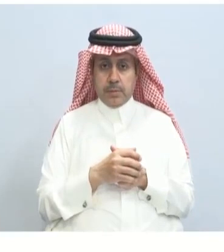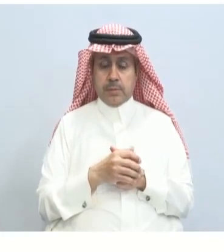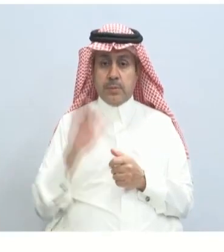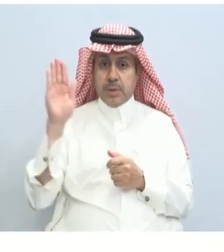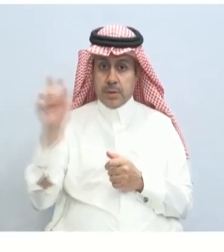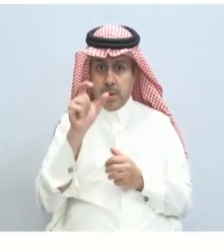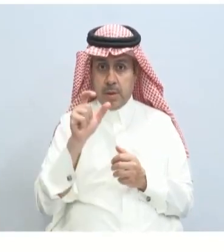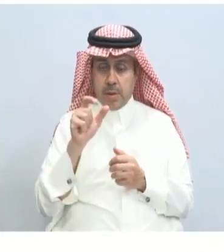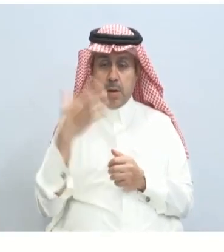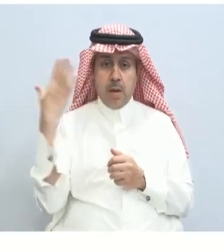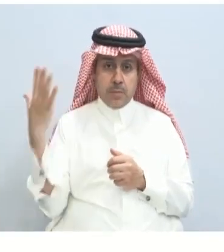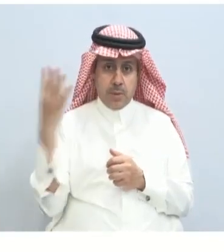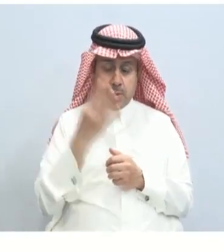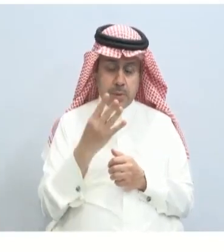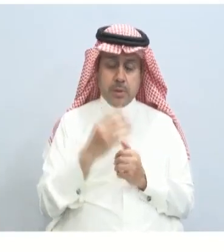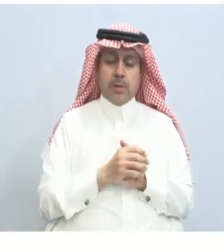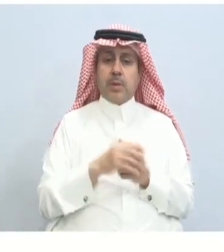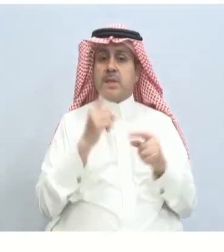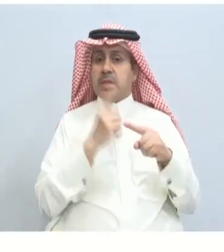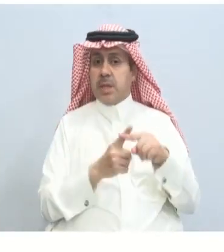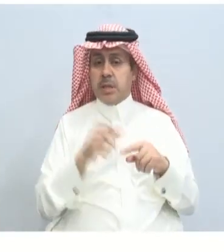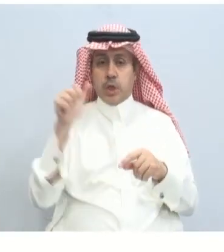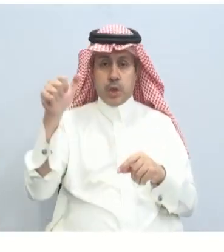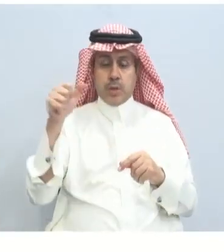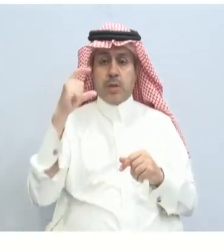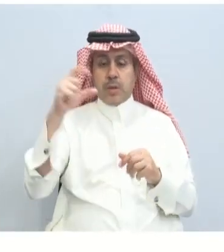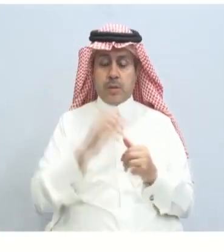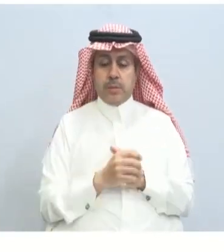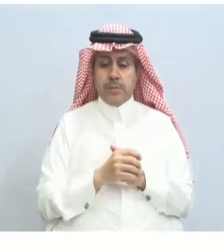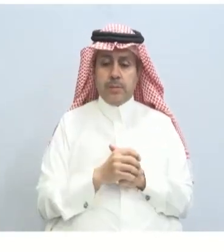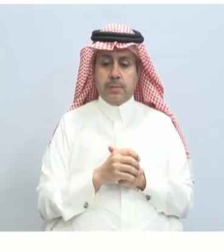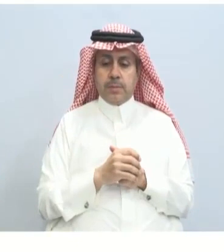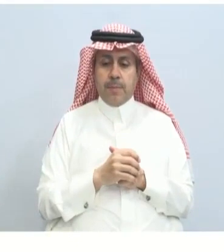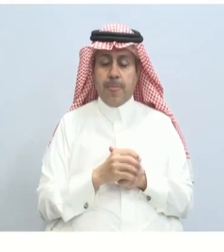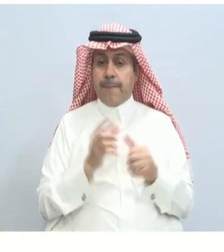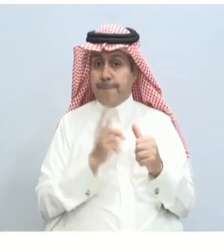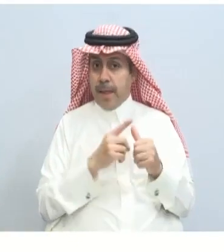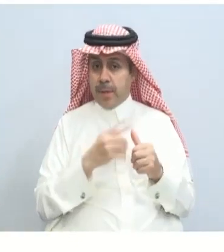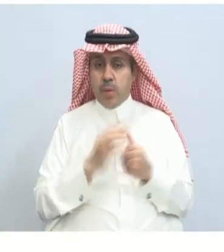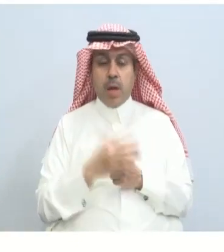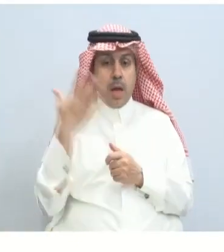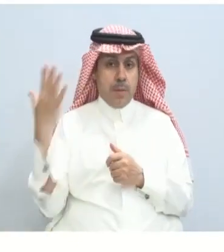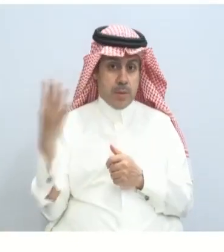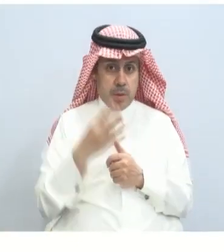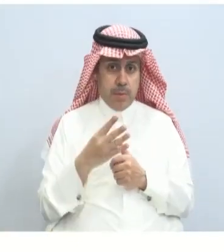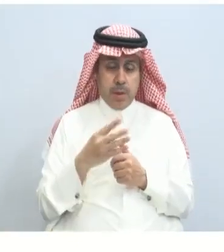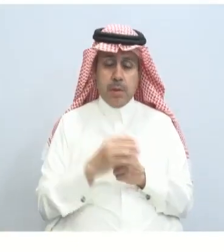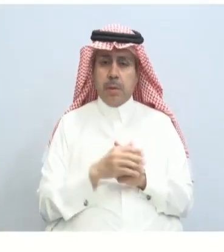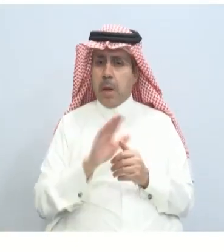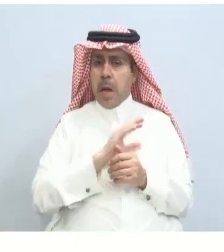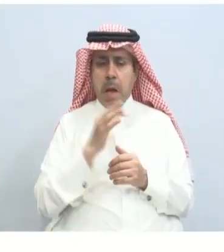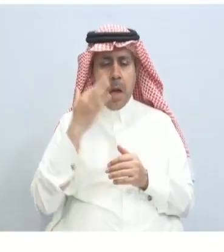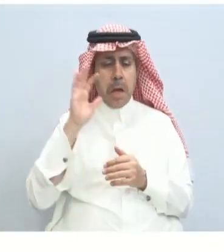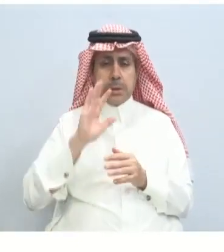ساين 45 درجه زائدا 60 درجه ايهما ابدا ابدا بال 45 ولا بال 60 ما يهم لان